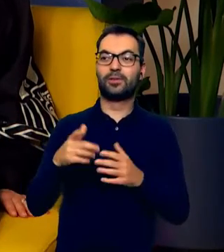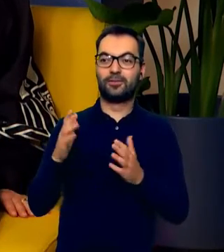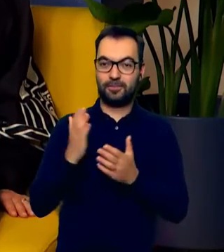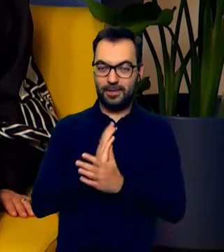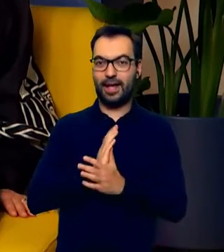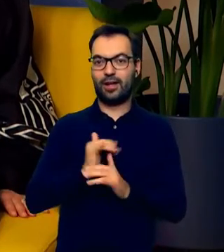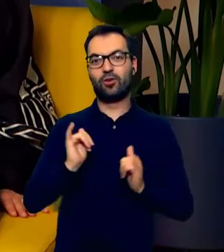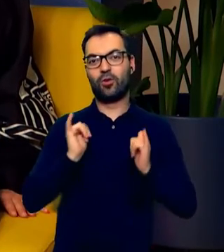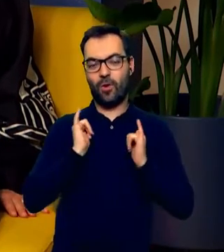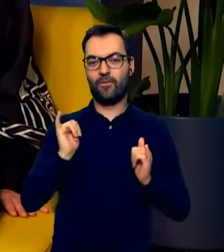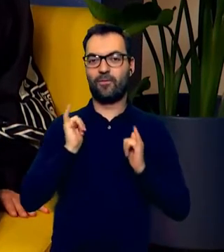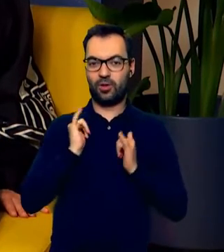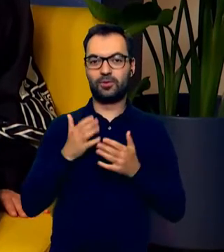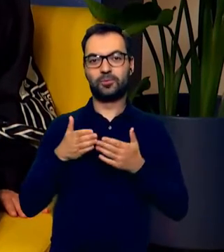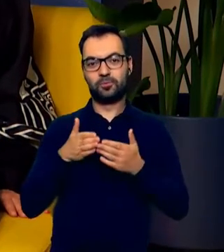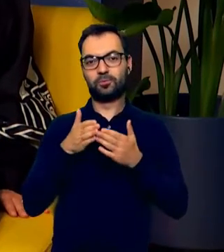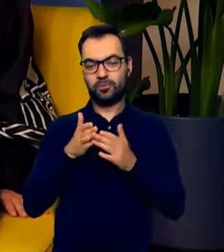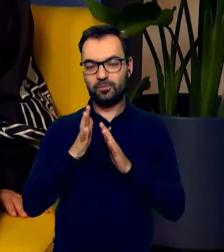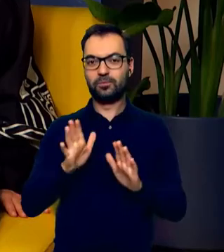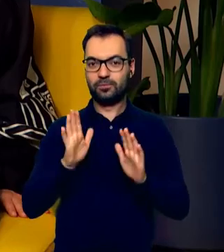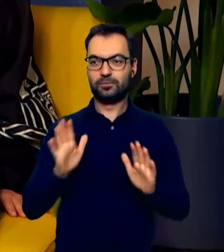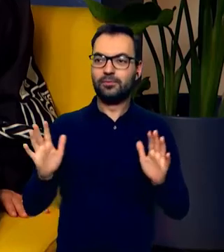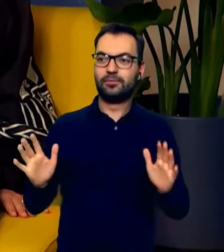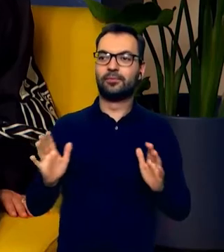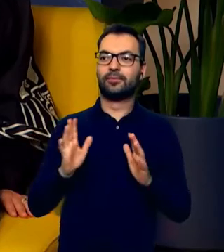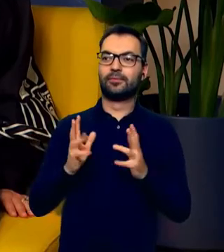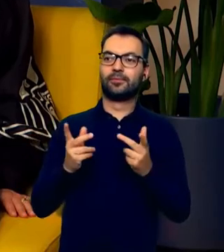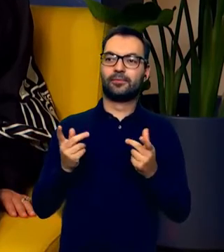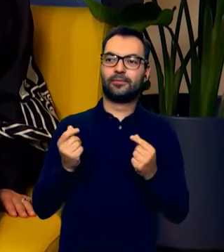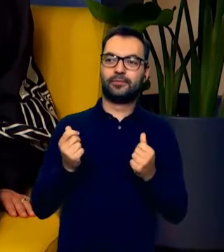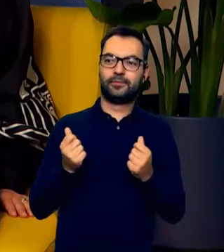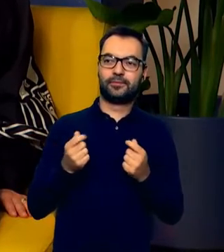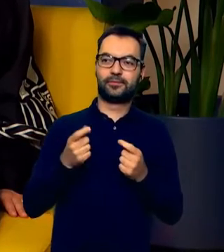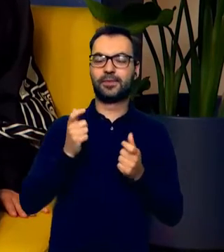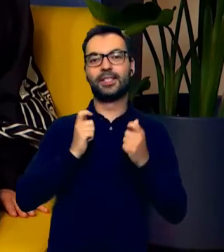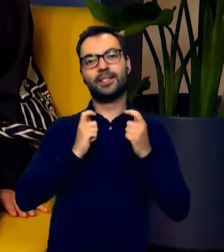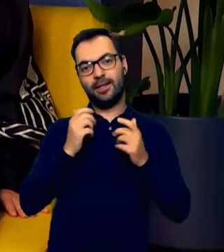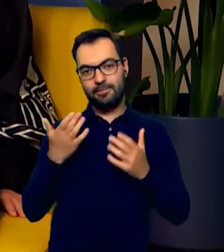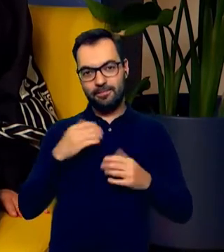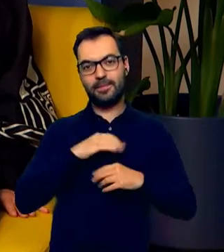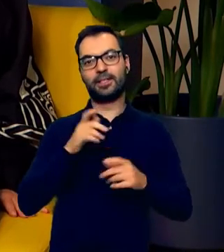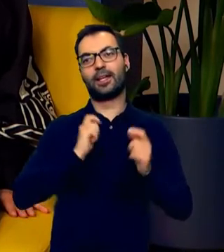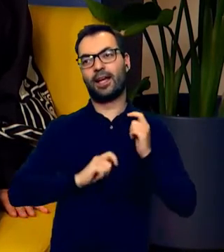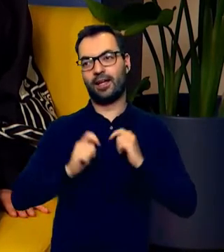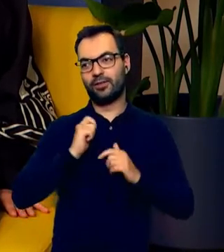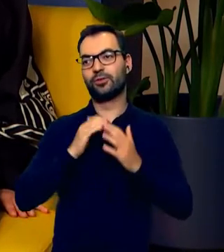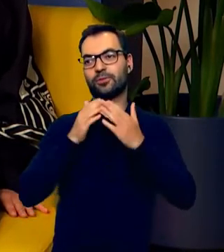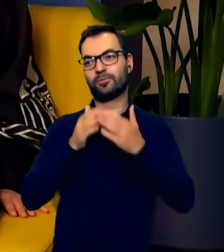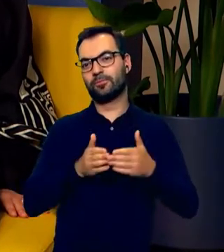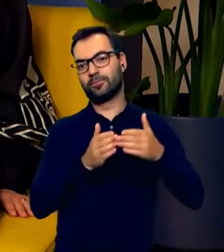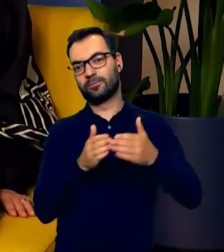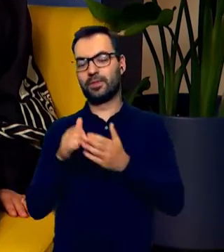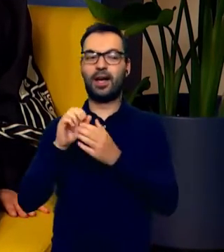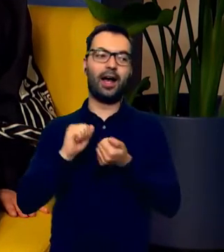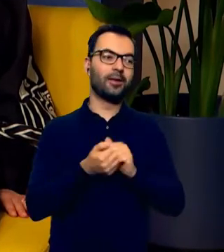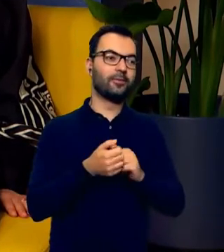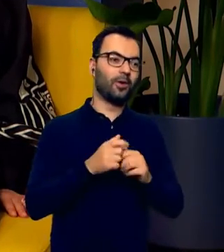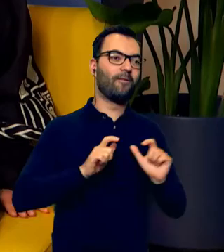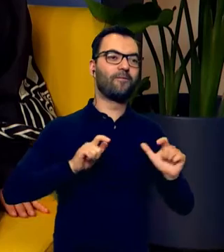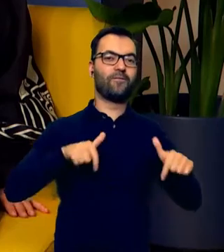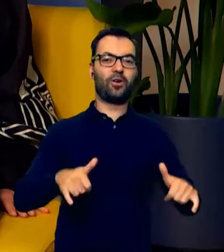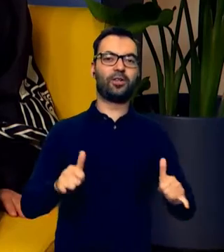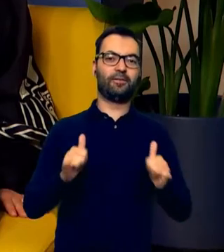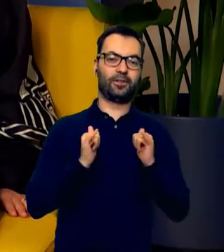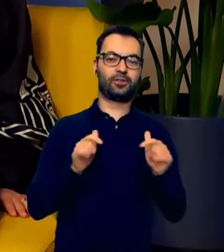miarę komfortowo i wiesz, z taką radością Albo dopłynąć do tego wodospadu w